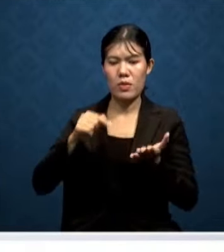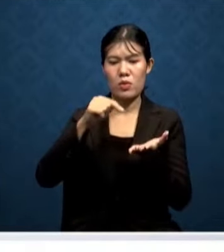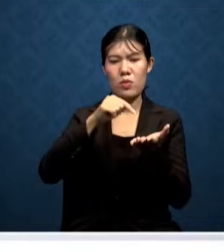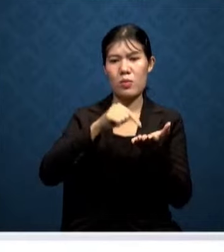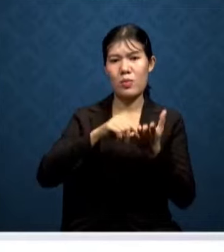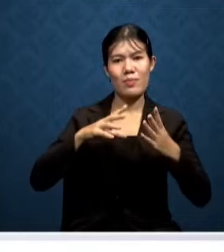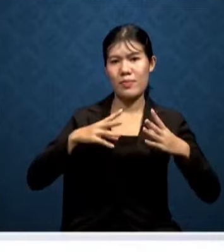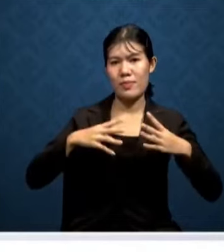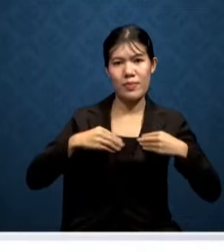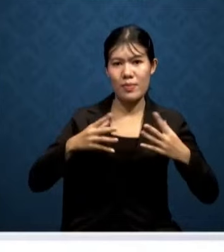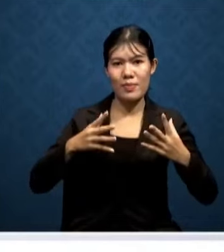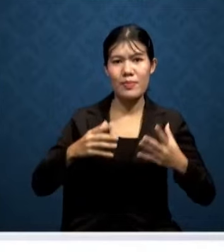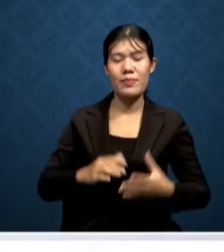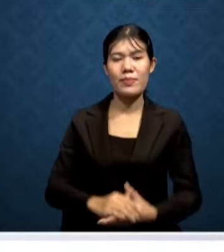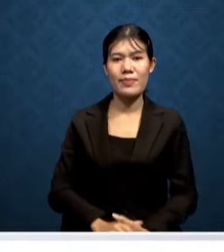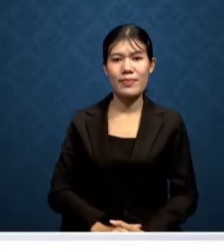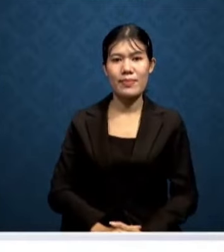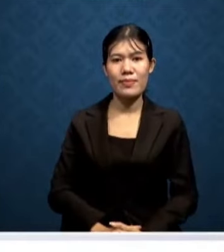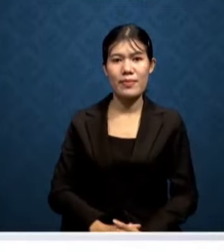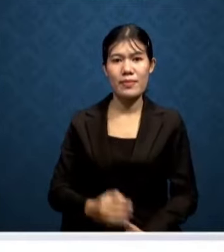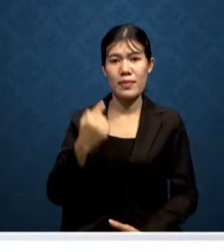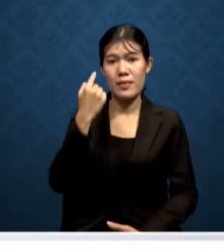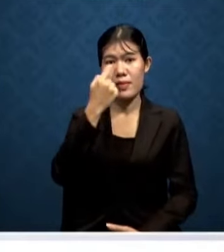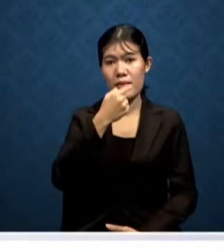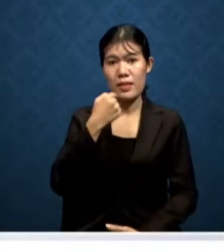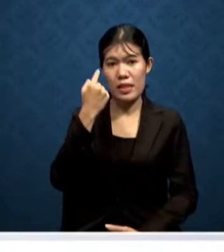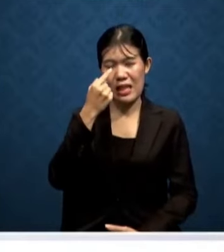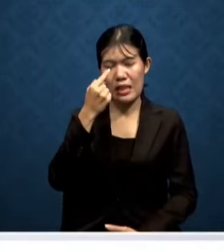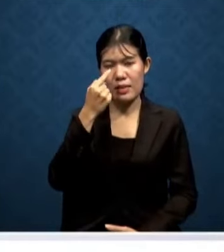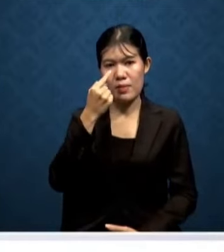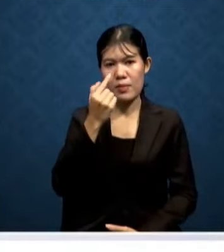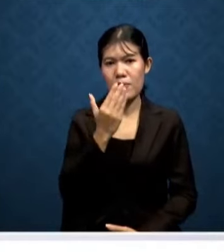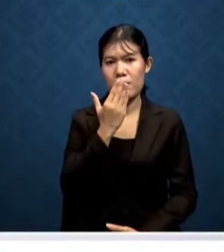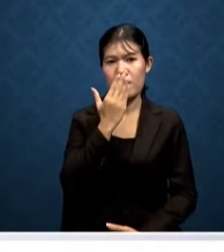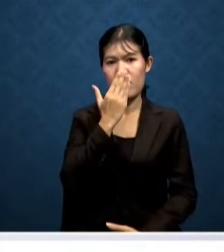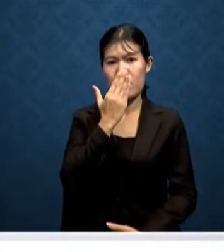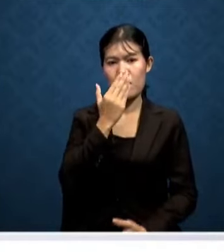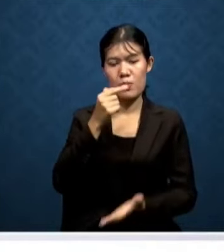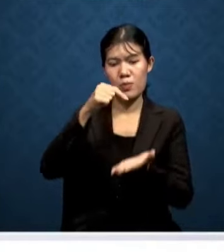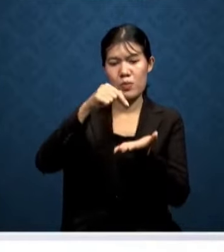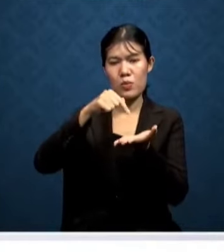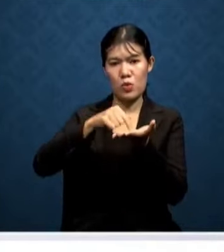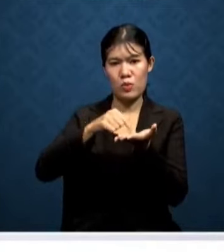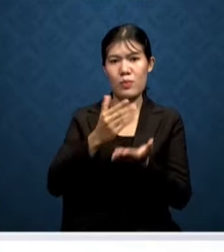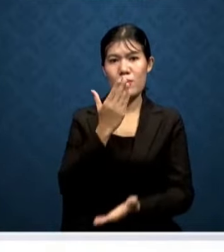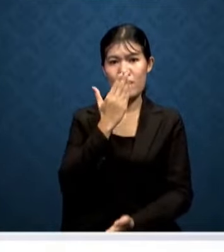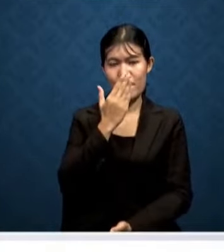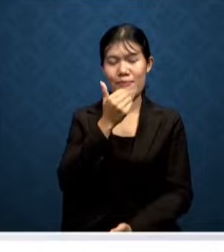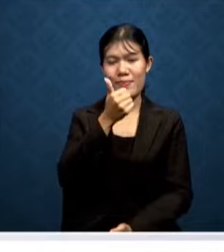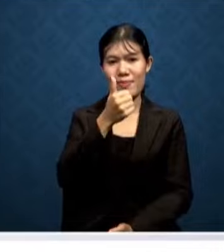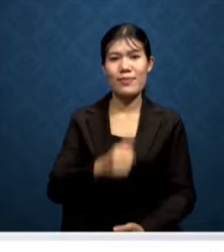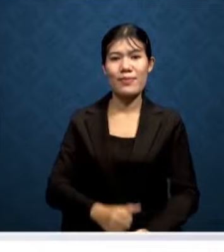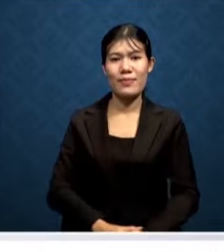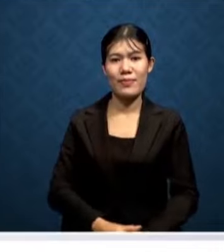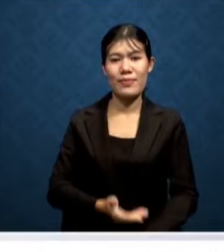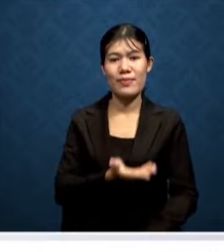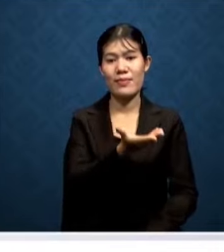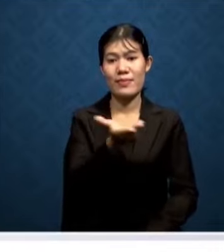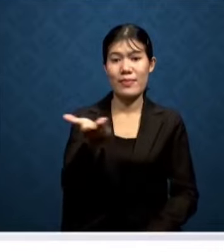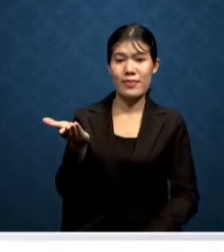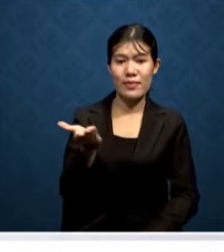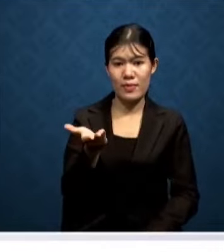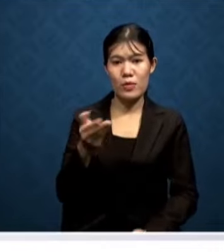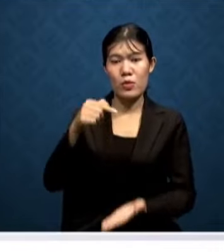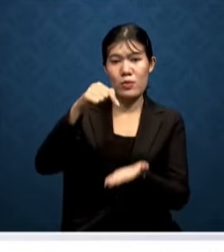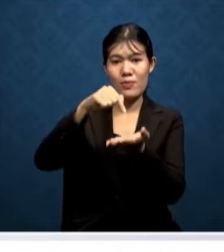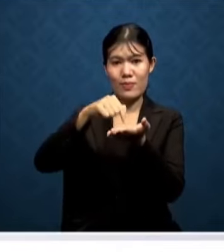ยสมาชิกท่านใดประสงค์งดออกเสียงกรุณากดปุ่มงดออกเสียงขอเชิญท่านสมาชิกลงคะแ